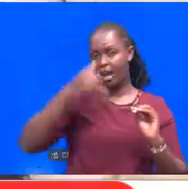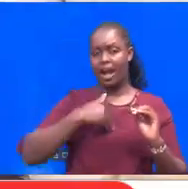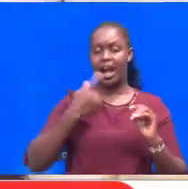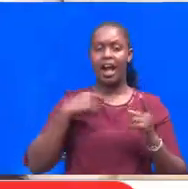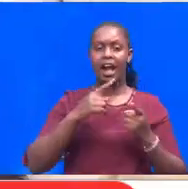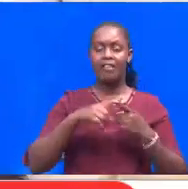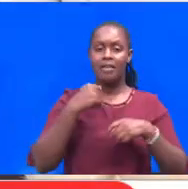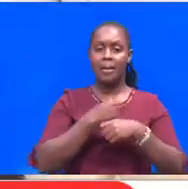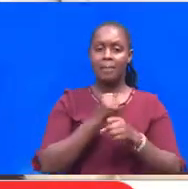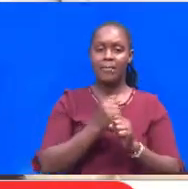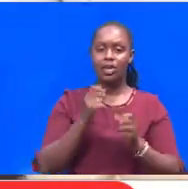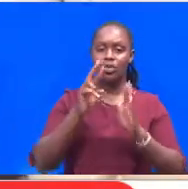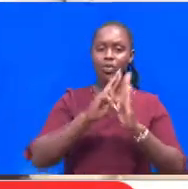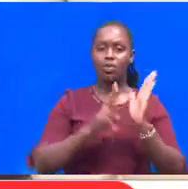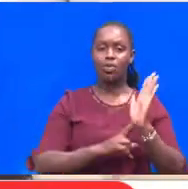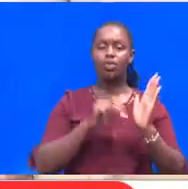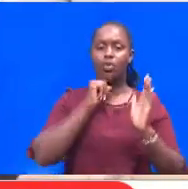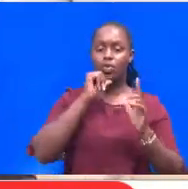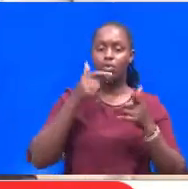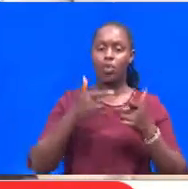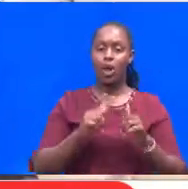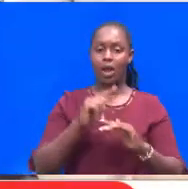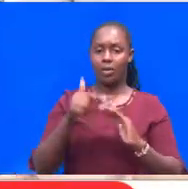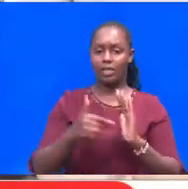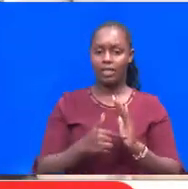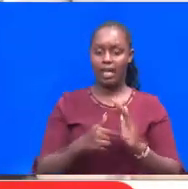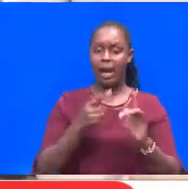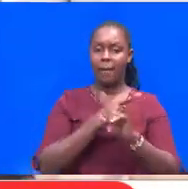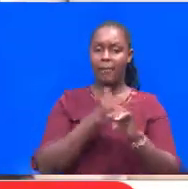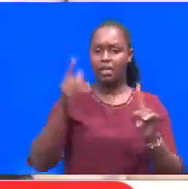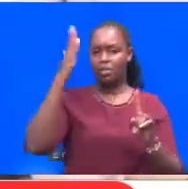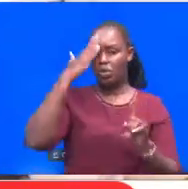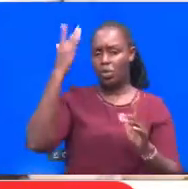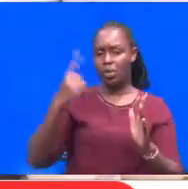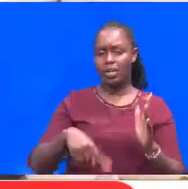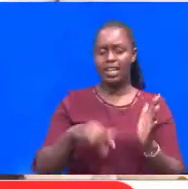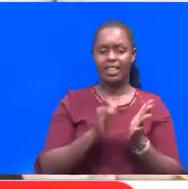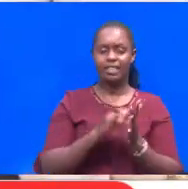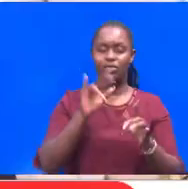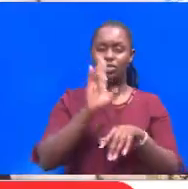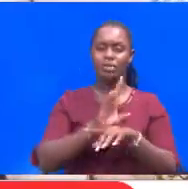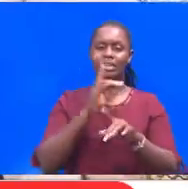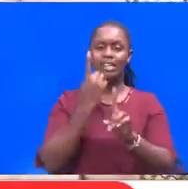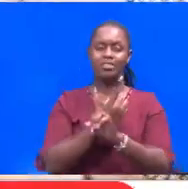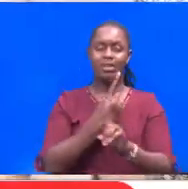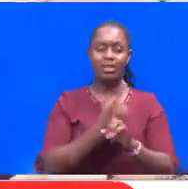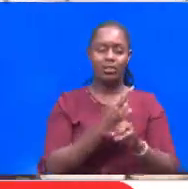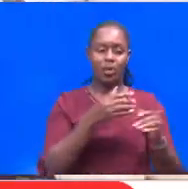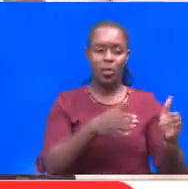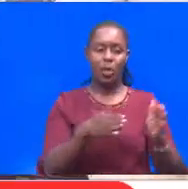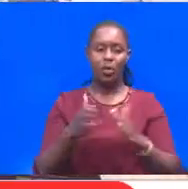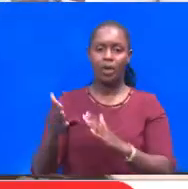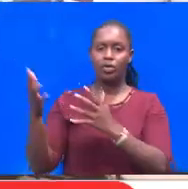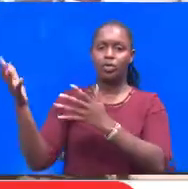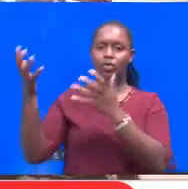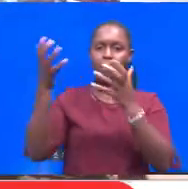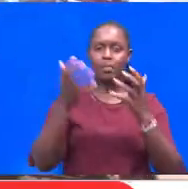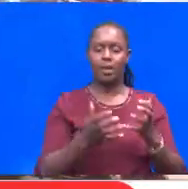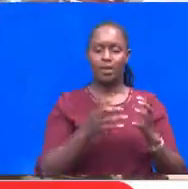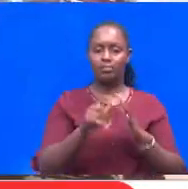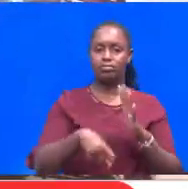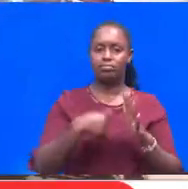machine kuingia Kenya. Lakini pinatamu wakosi kutumia maarifa tofauti kuona kwamba wanaleta loto machine kwa